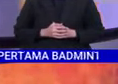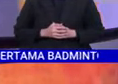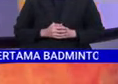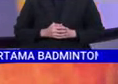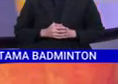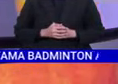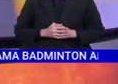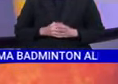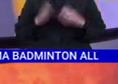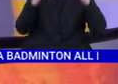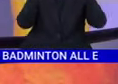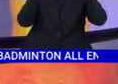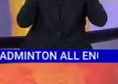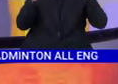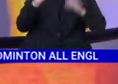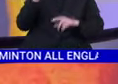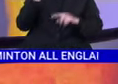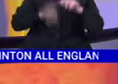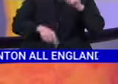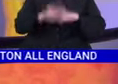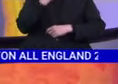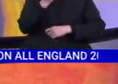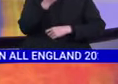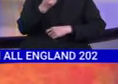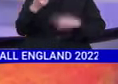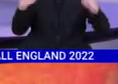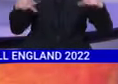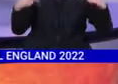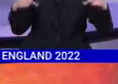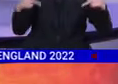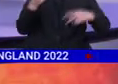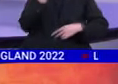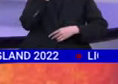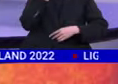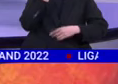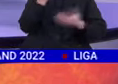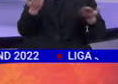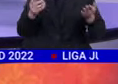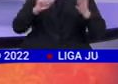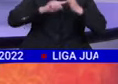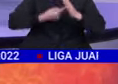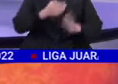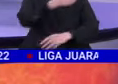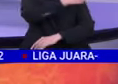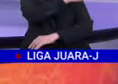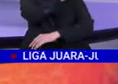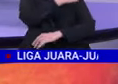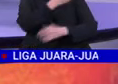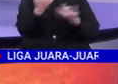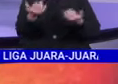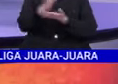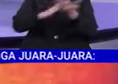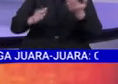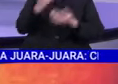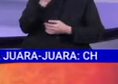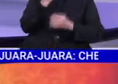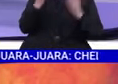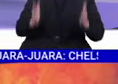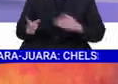ia tidak mengetahui larangan merokok di premis makanan masih dikosongkan itu antara alasan segelintir Progo yang